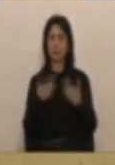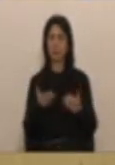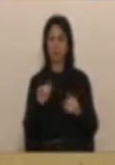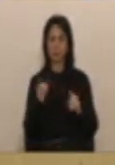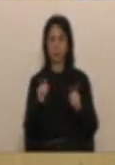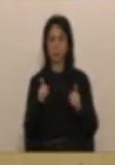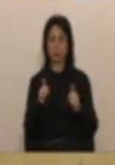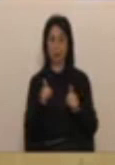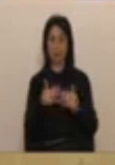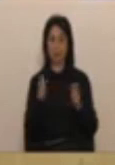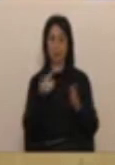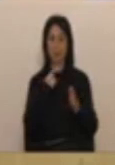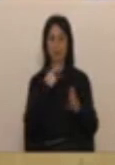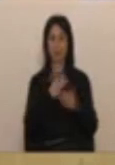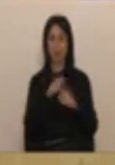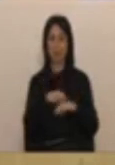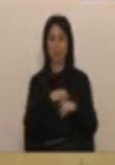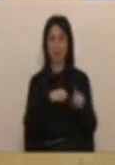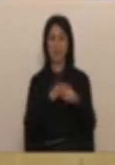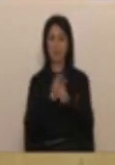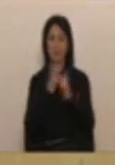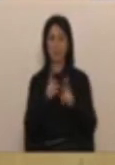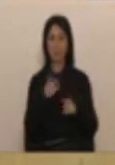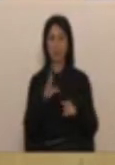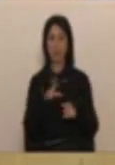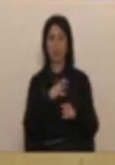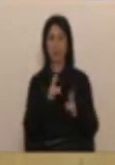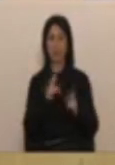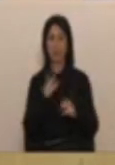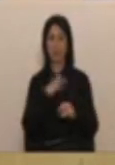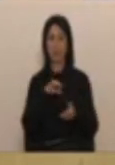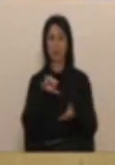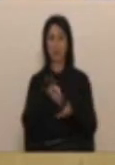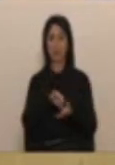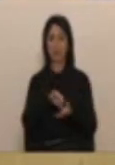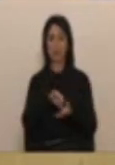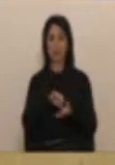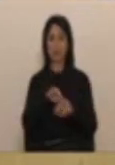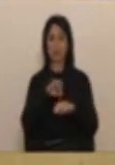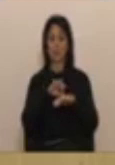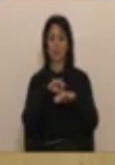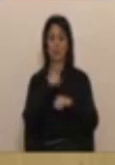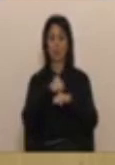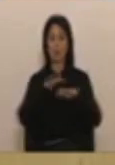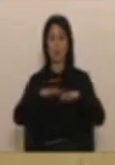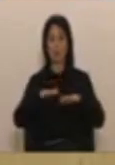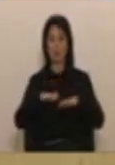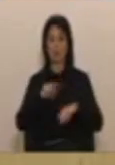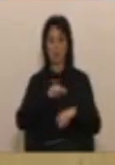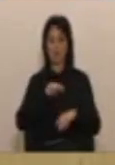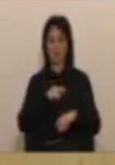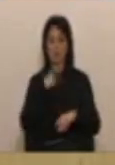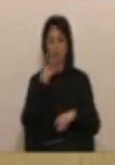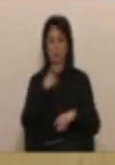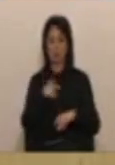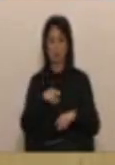როგორც მეტი ხმის მქონე პარტიებს შეთანხმებულიყვნენ, თუ ვინ უნდა ყოფილიყვნენ და წამყვან თანამდებობებზე. Და რა თქმა უნდა, ჩვენ